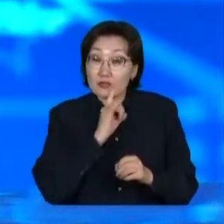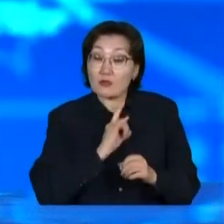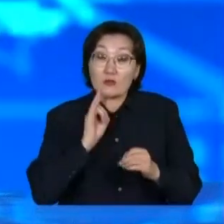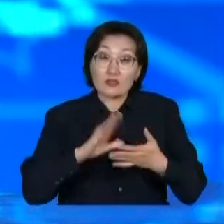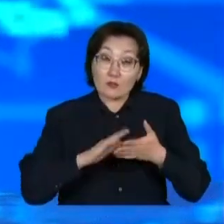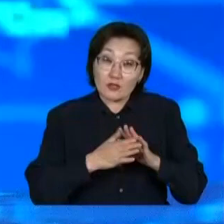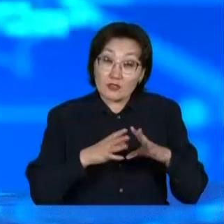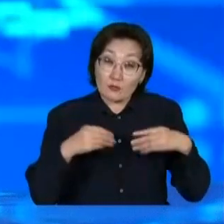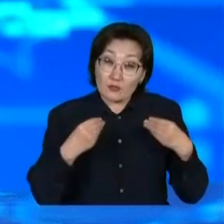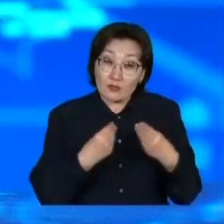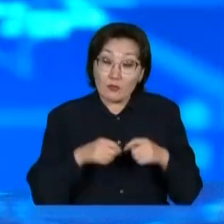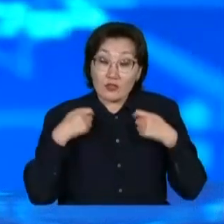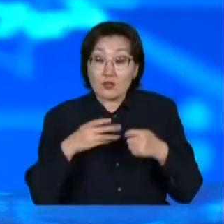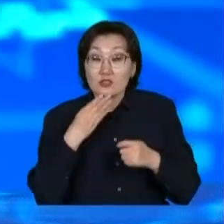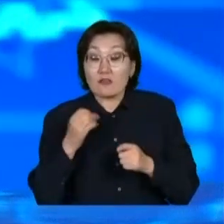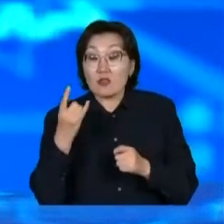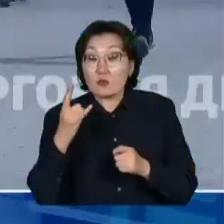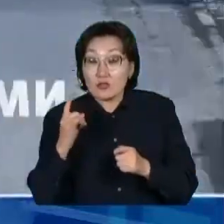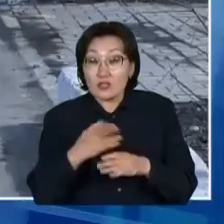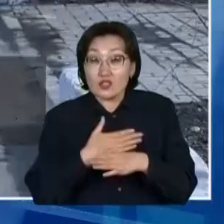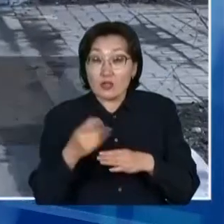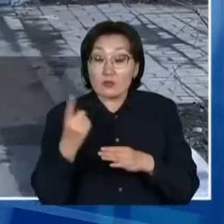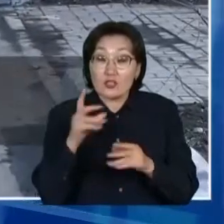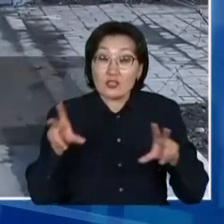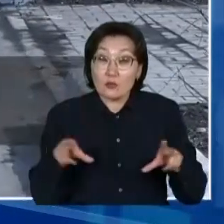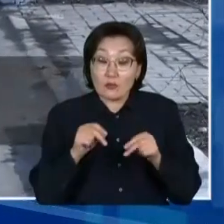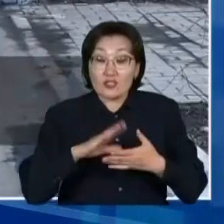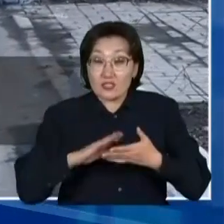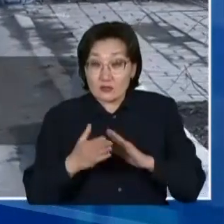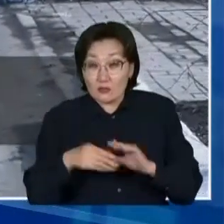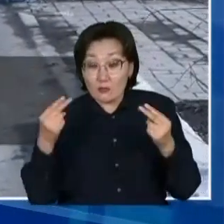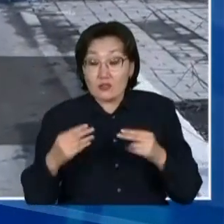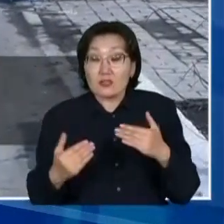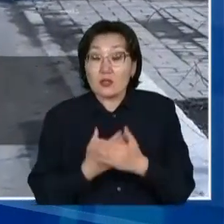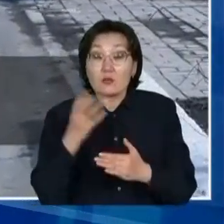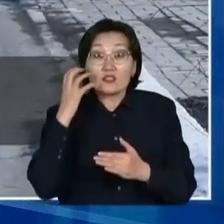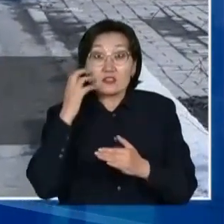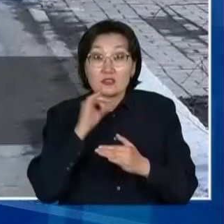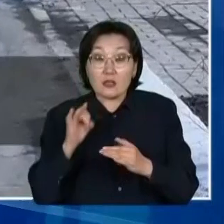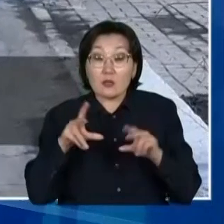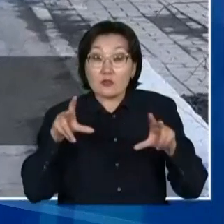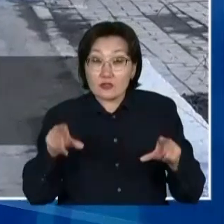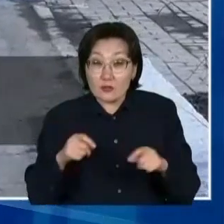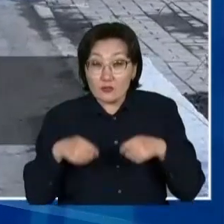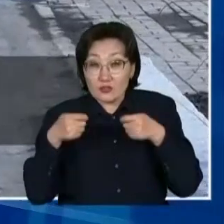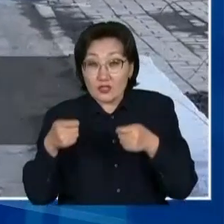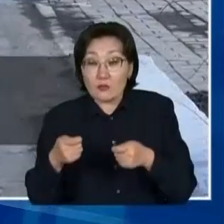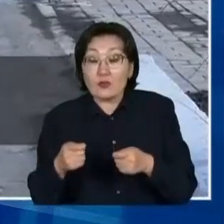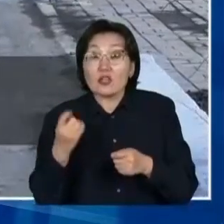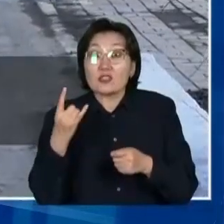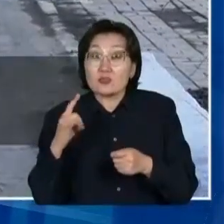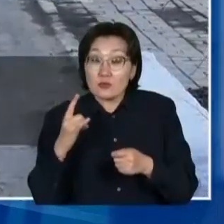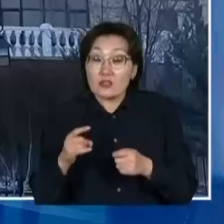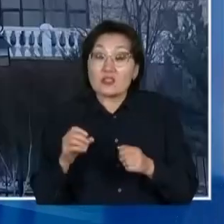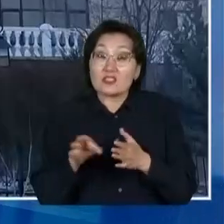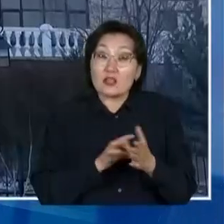с семейной парой о продаже своего ребенка. После одной удачной сделки она вновь забеременела и пообещала передать новорожденного сразу